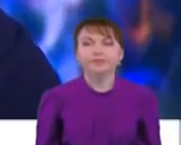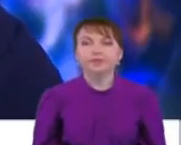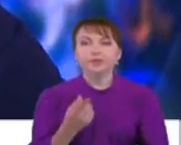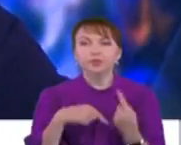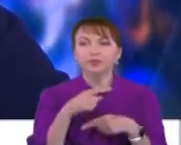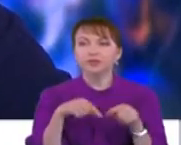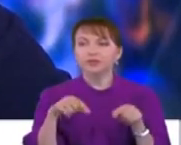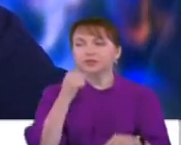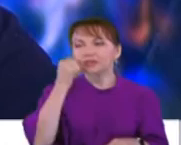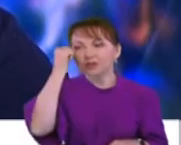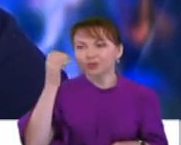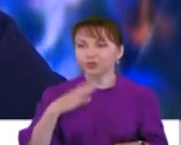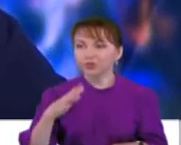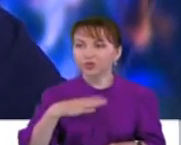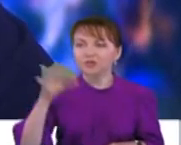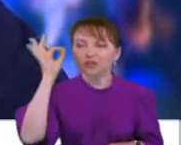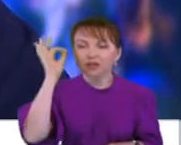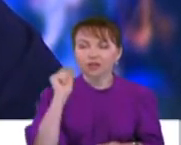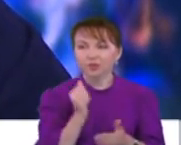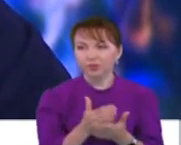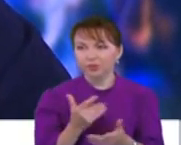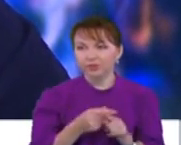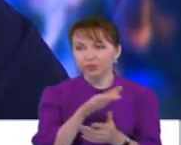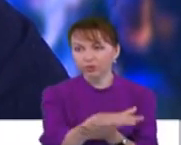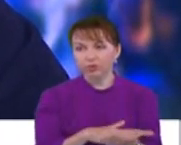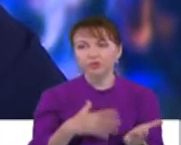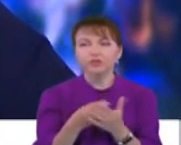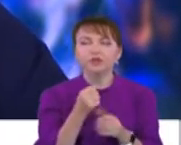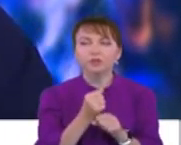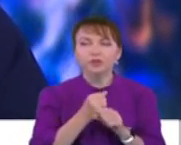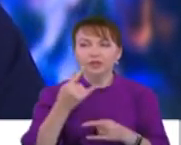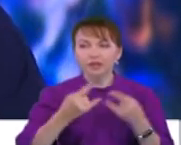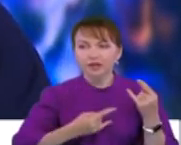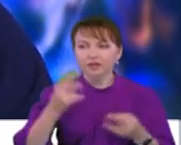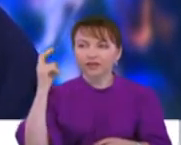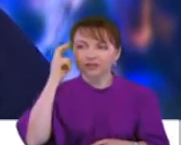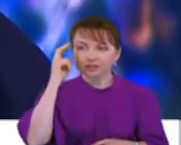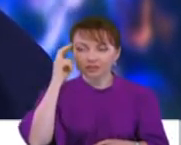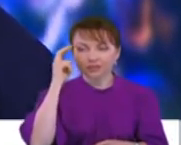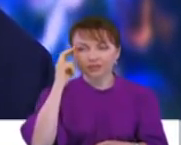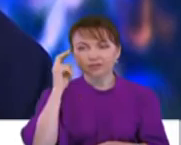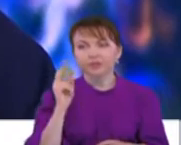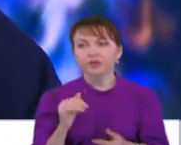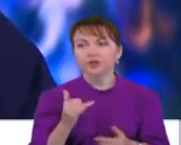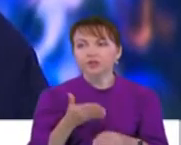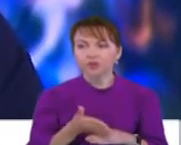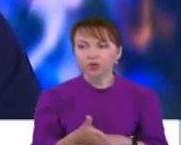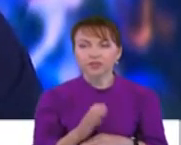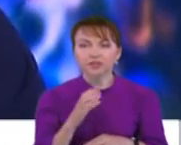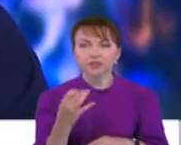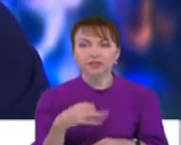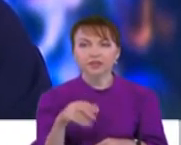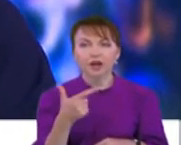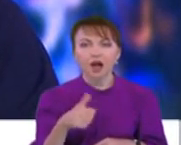Повертаємося в студію. Дякую, що дочекалися. Нагадаю, що в прямому ефірі продовжує свою роботу телеканал «Київ». Це проект «Київ Лайф». Мене звуть Василь Климчук. У нас в гостях Сергій Гайдук і